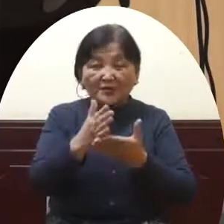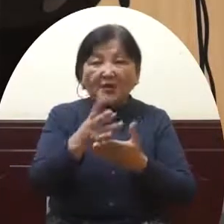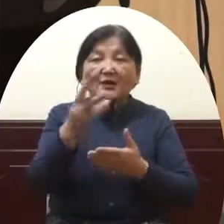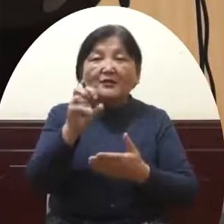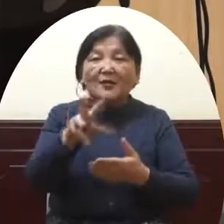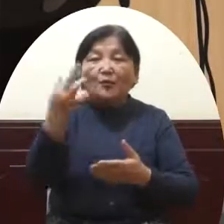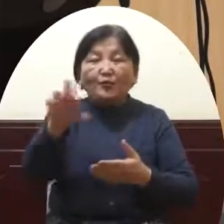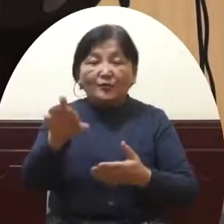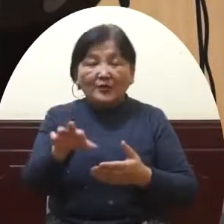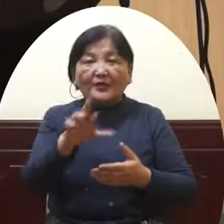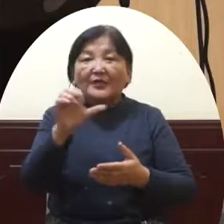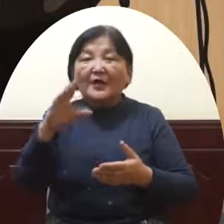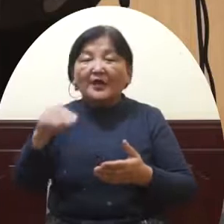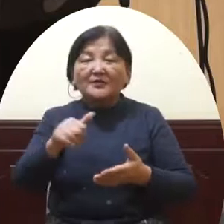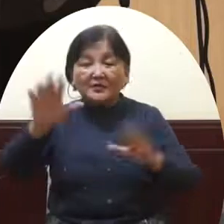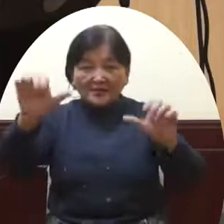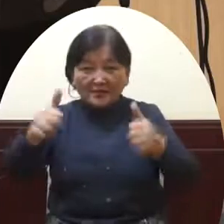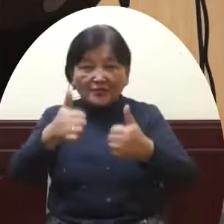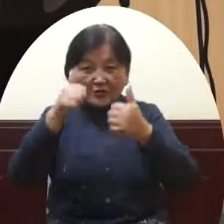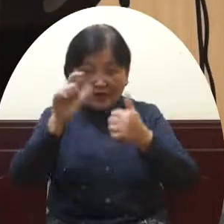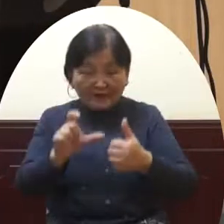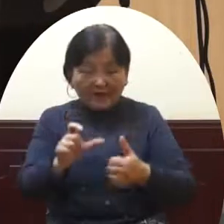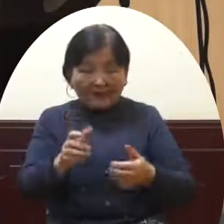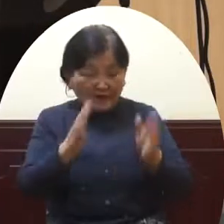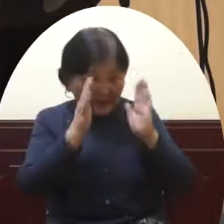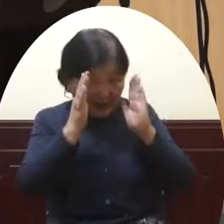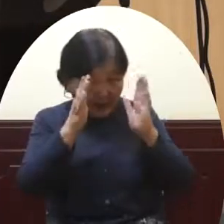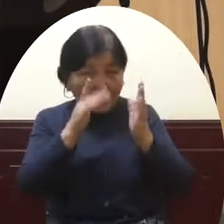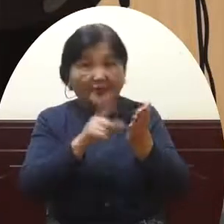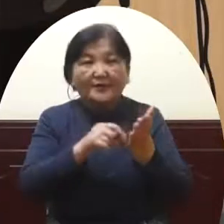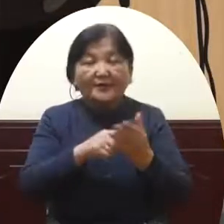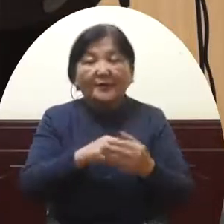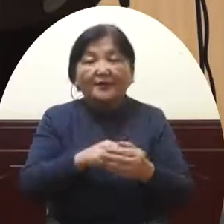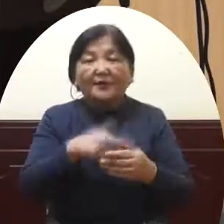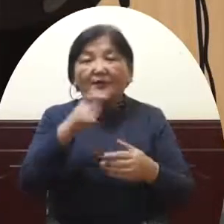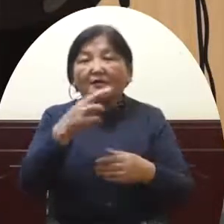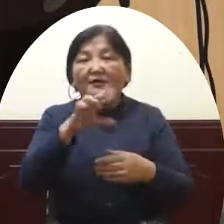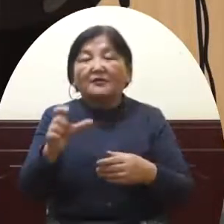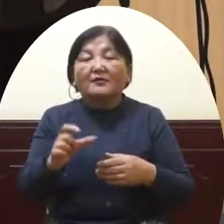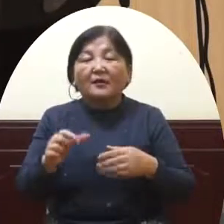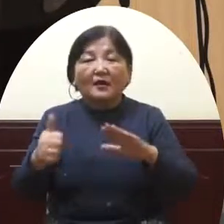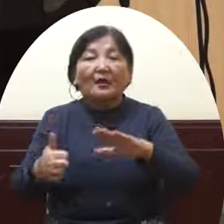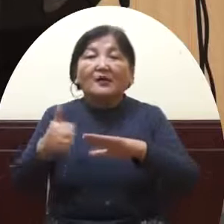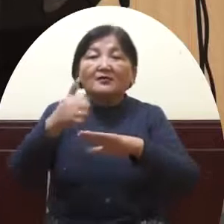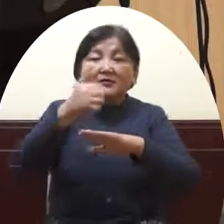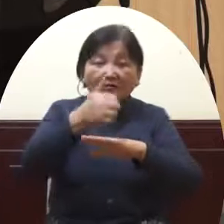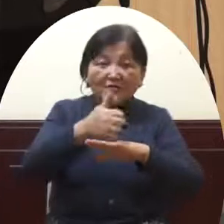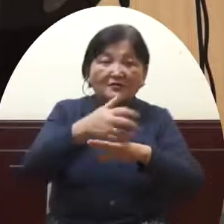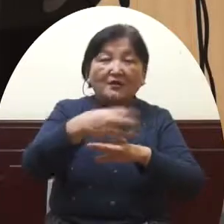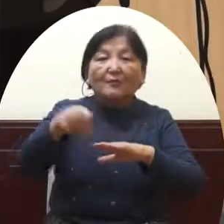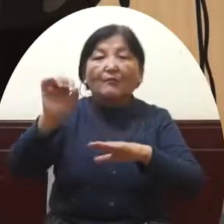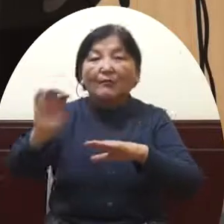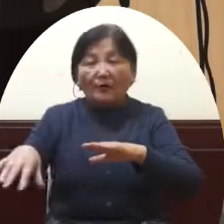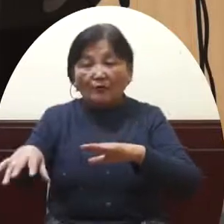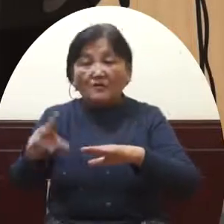яаж бэхжүүлэх вэ гэдэг дээр анхаарах хэрэгтэй. А түүнээс шин random маягаар гарч ирээд алга болж байгаа намуудад ихтгэл өгөөд байх юм бол бид